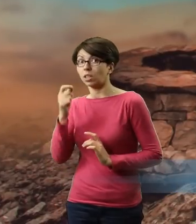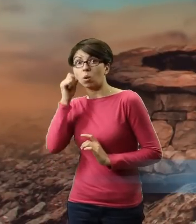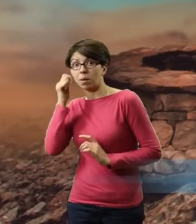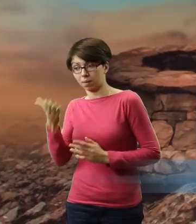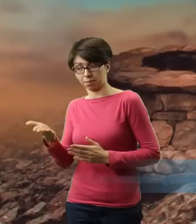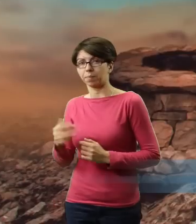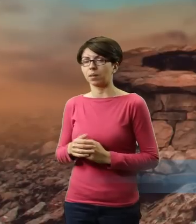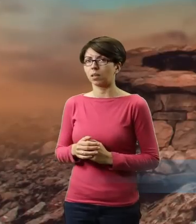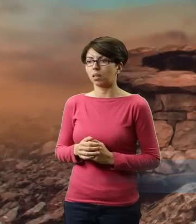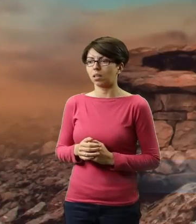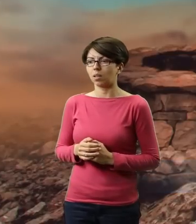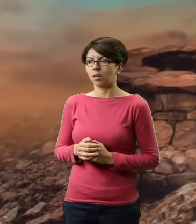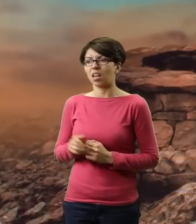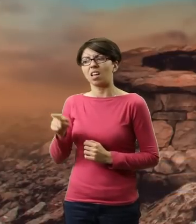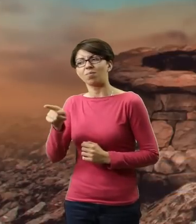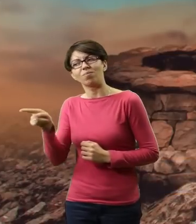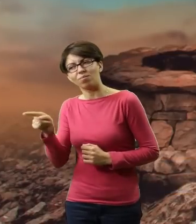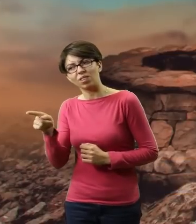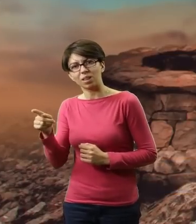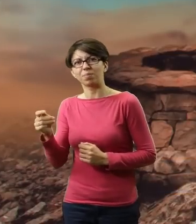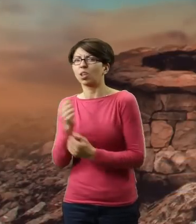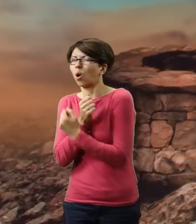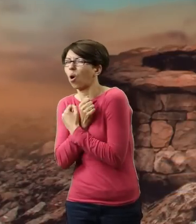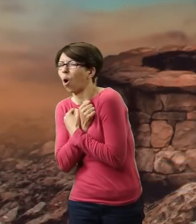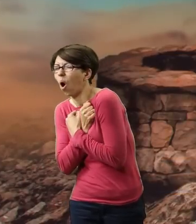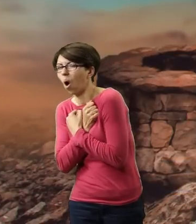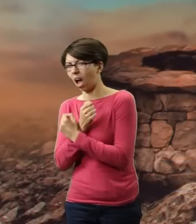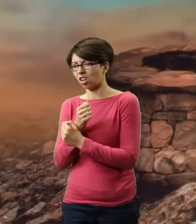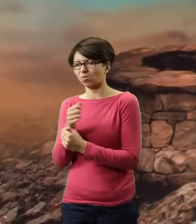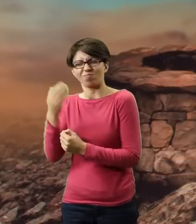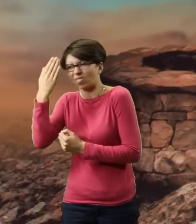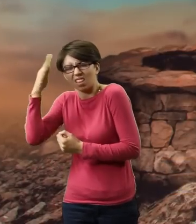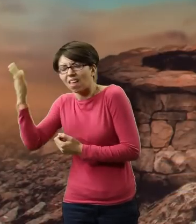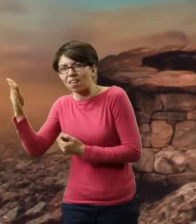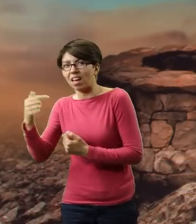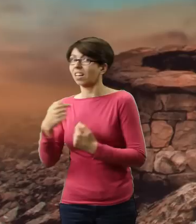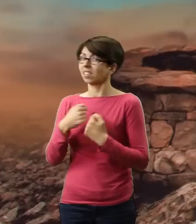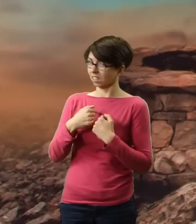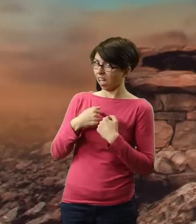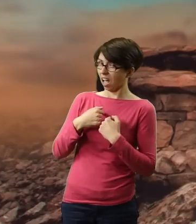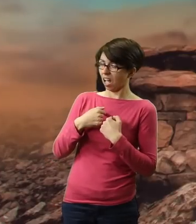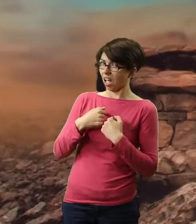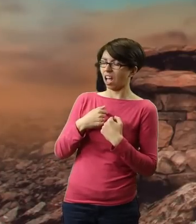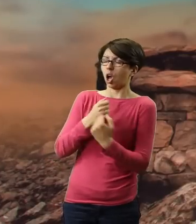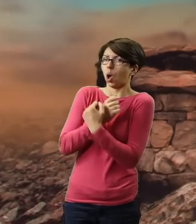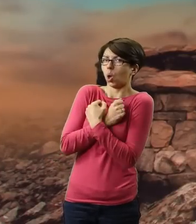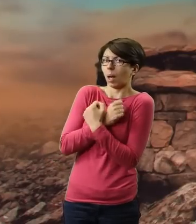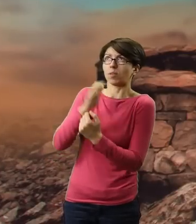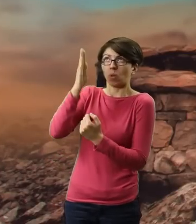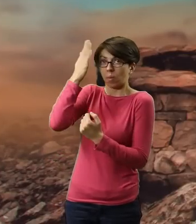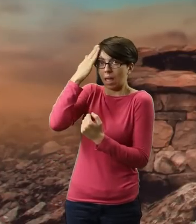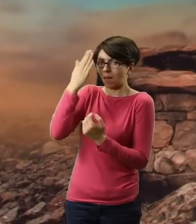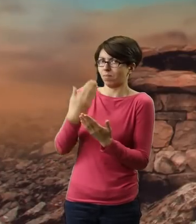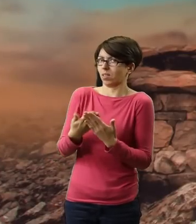Jezus powiedział do kobiety wy czciciel my czcimy to co znamy ponieważ